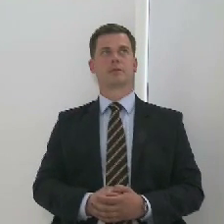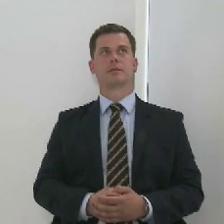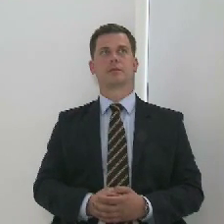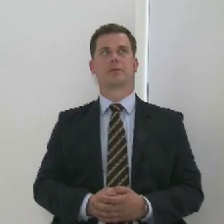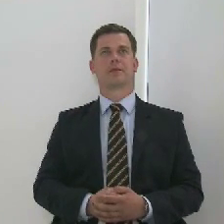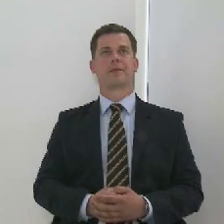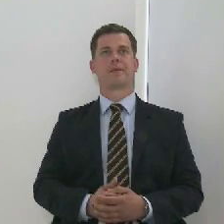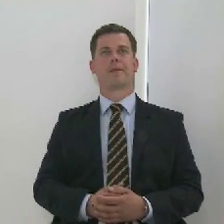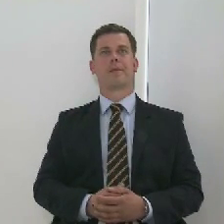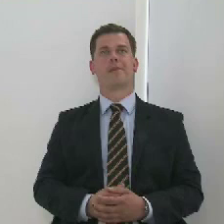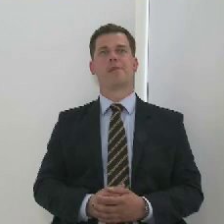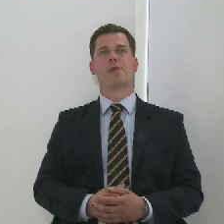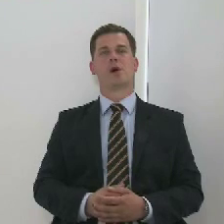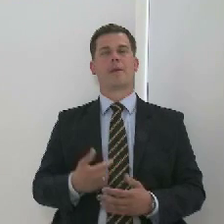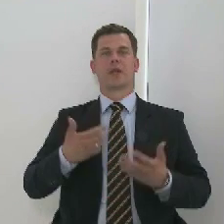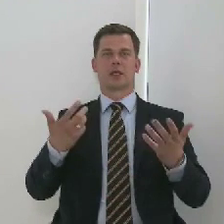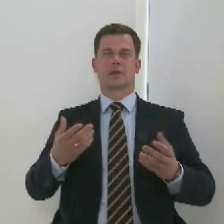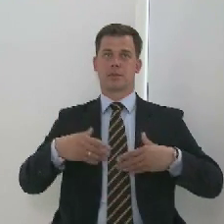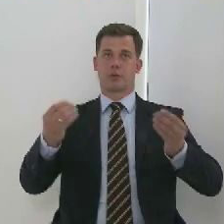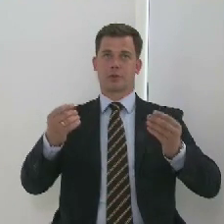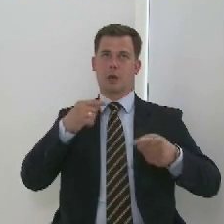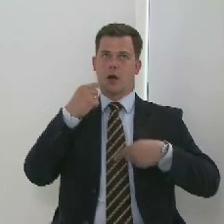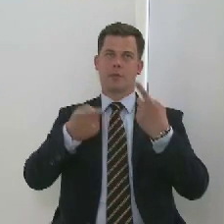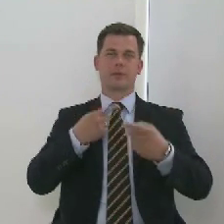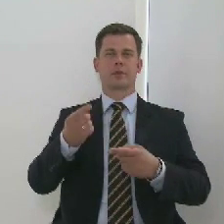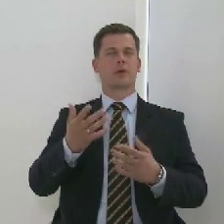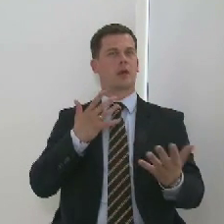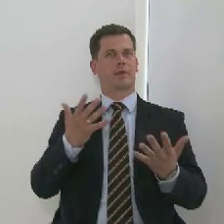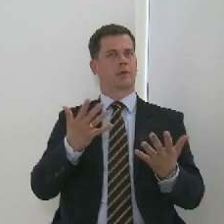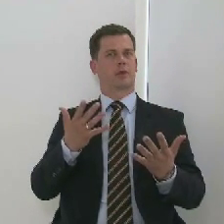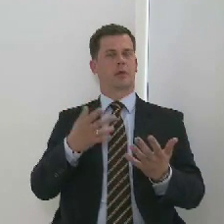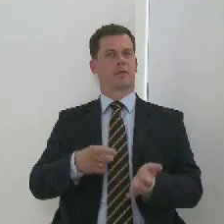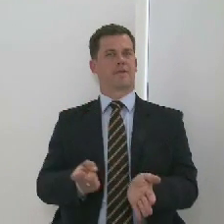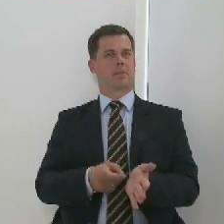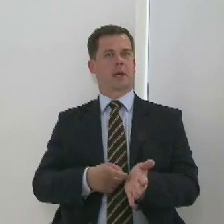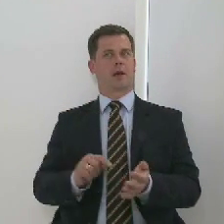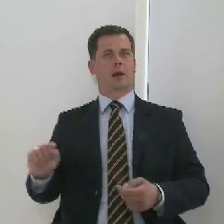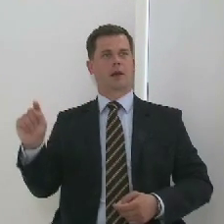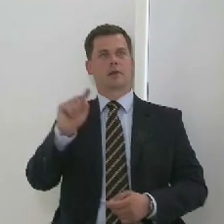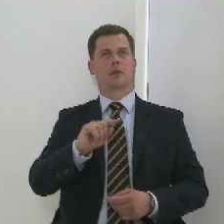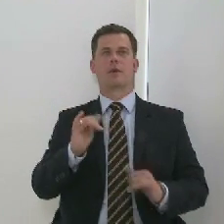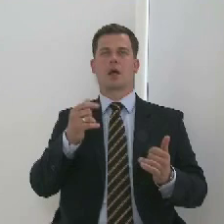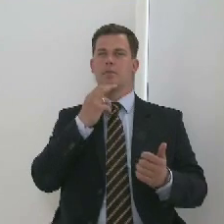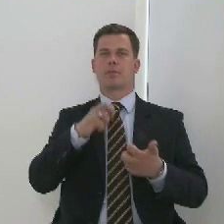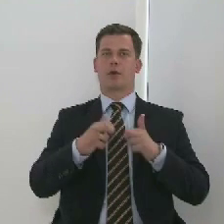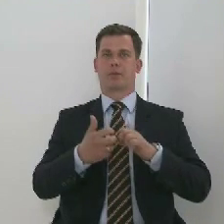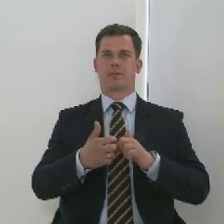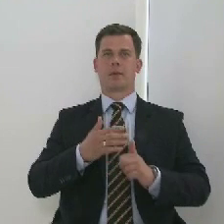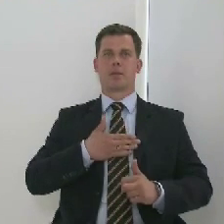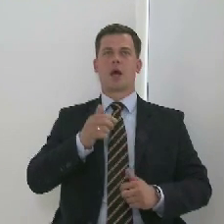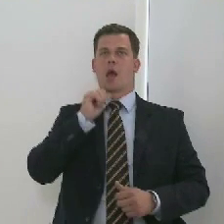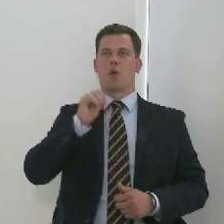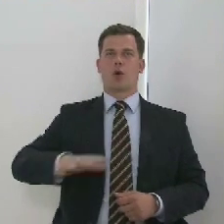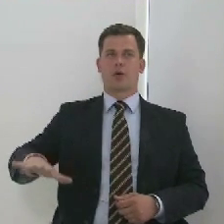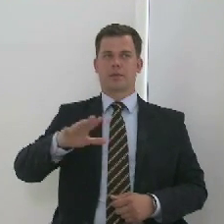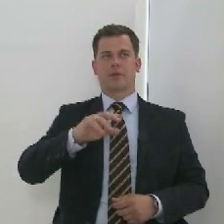Chciałabym zacząć swoje krótkie wystąpienie od tego, z jakimi wymaganiami, z jakimi wyzwaniami zmaga się obecnie Europa,